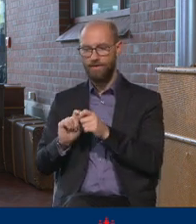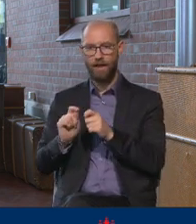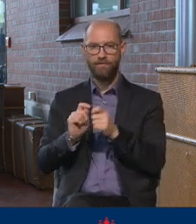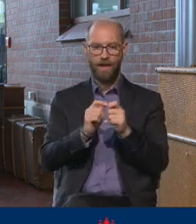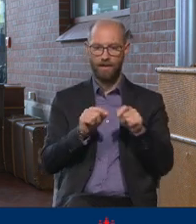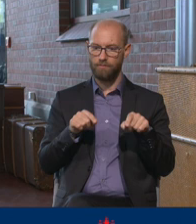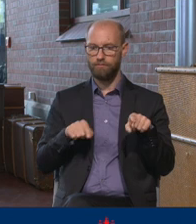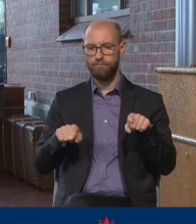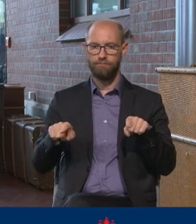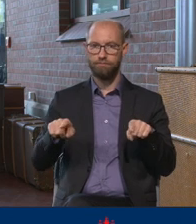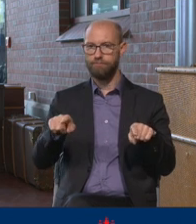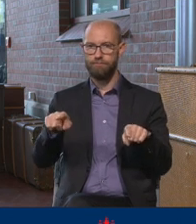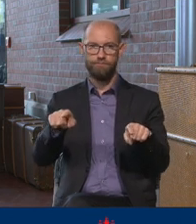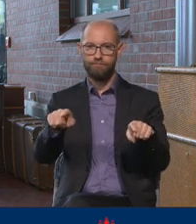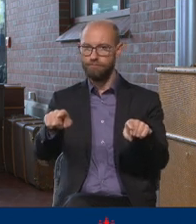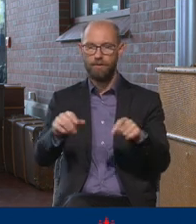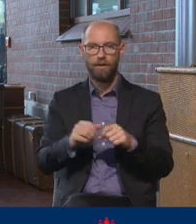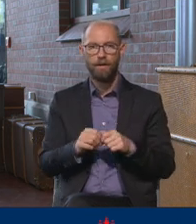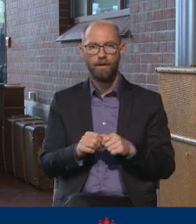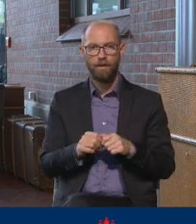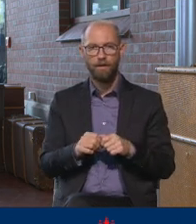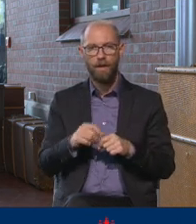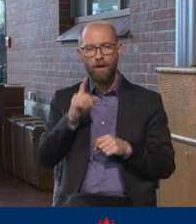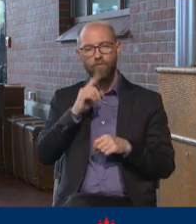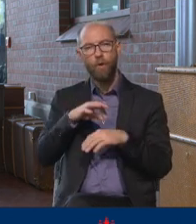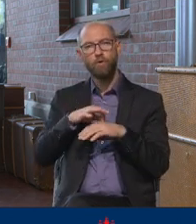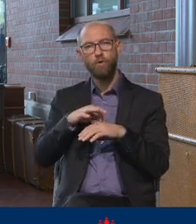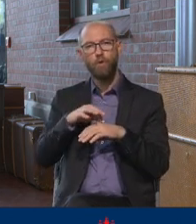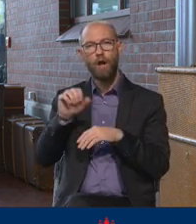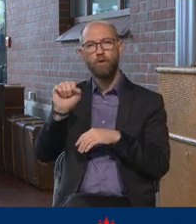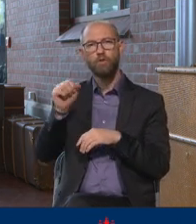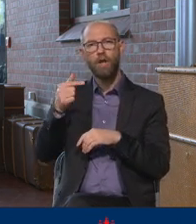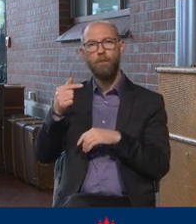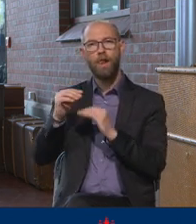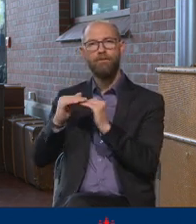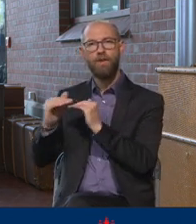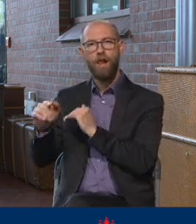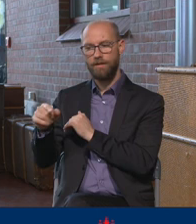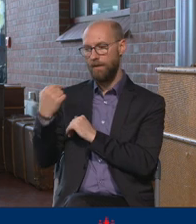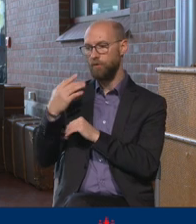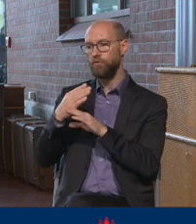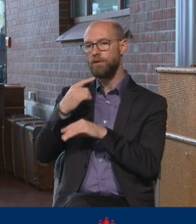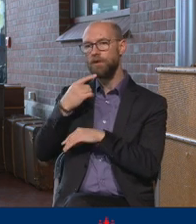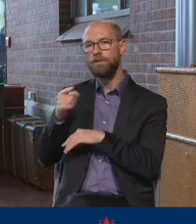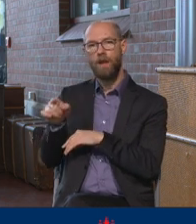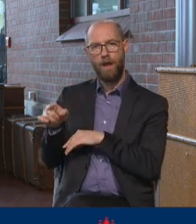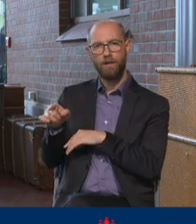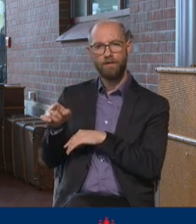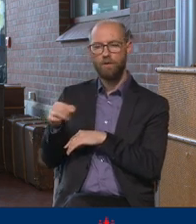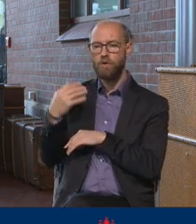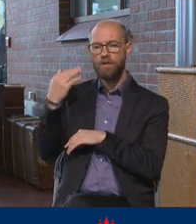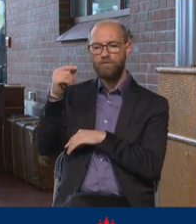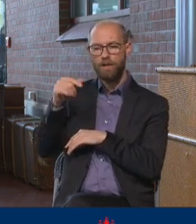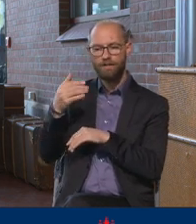durch vdr stapelfeldt irgendwann hoffen wir ende diesen jahres so zeigen einen plan